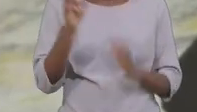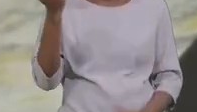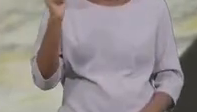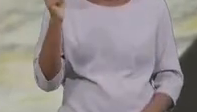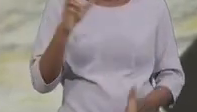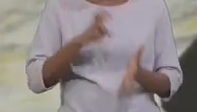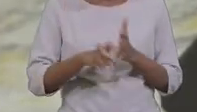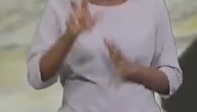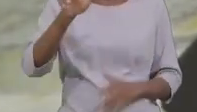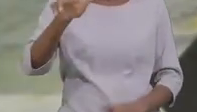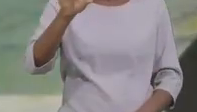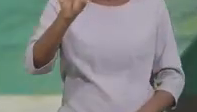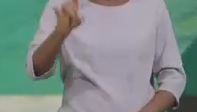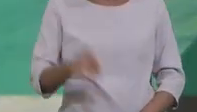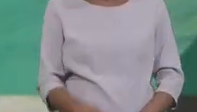38.